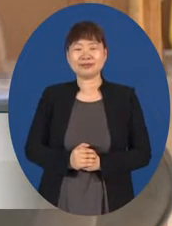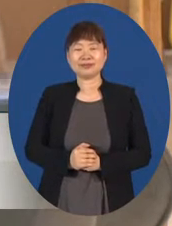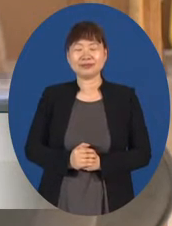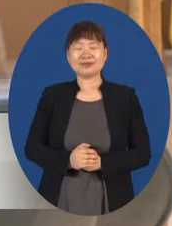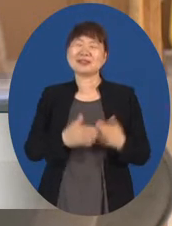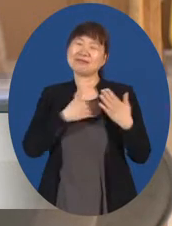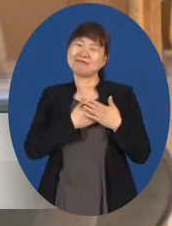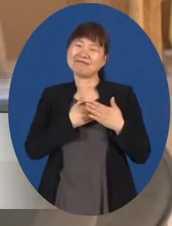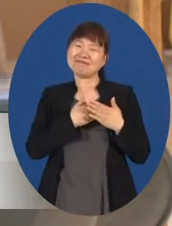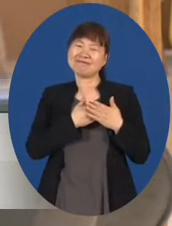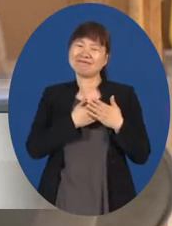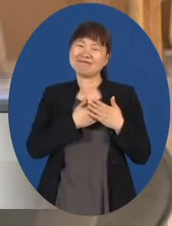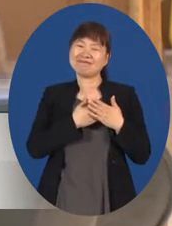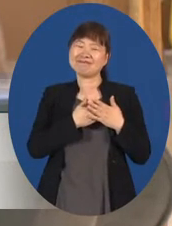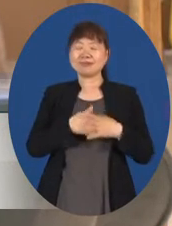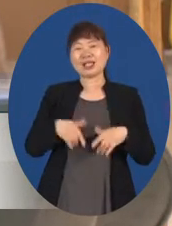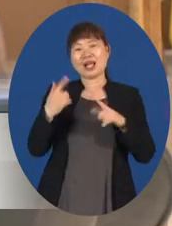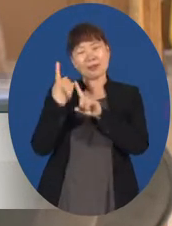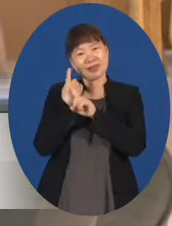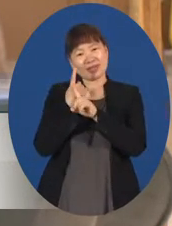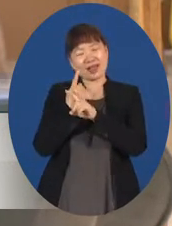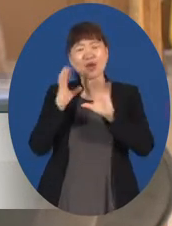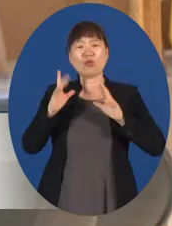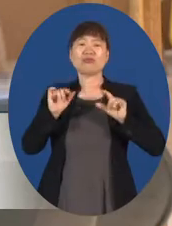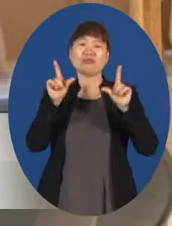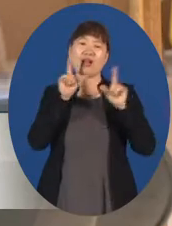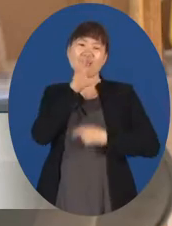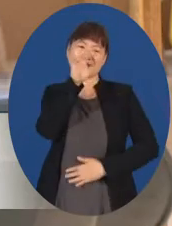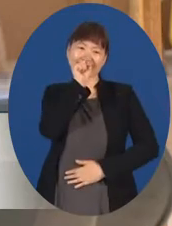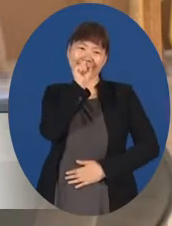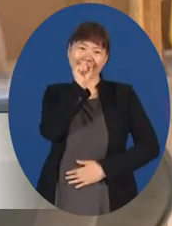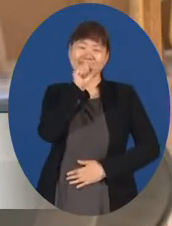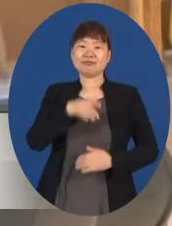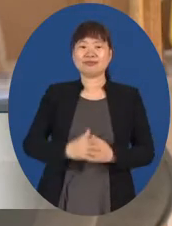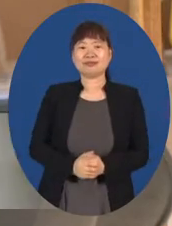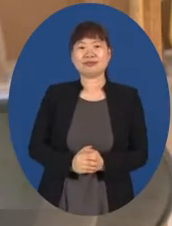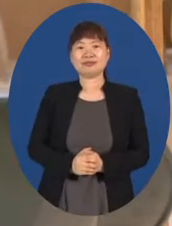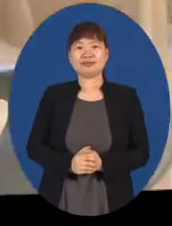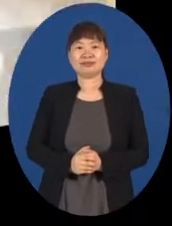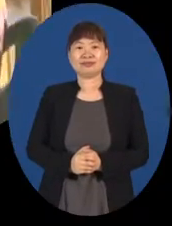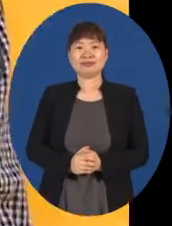조금 설레요. 오늘 맨날 어린이날이었으면 좋겠어요.